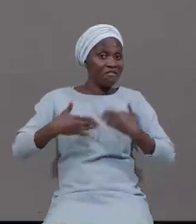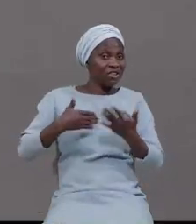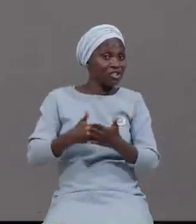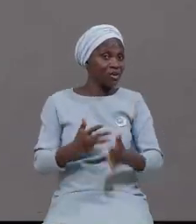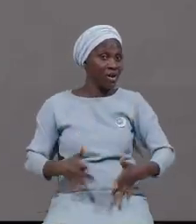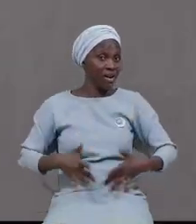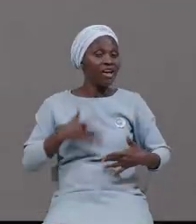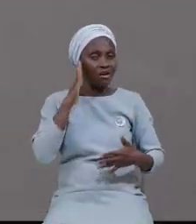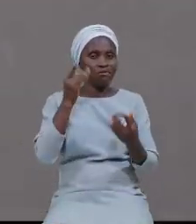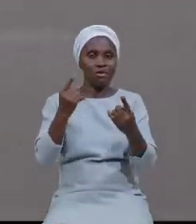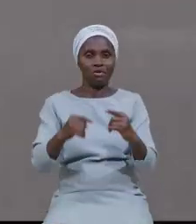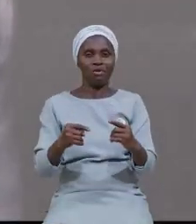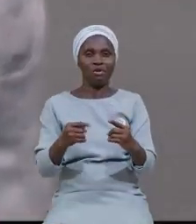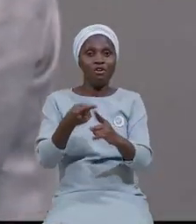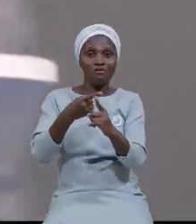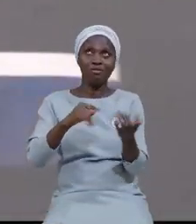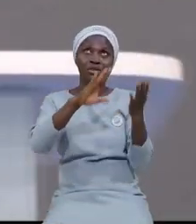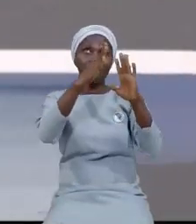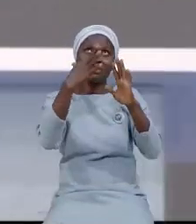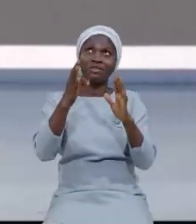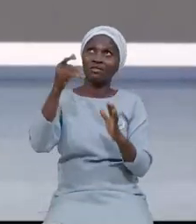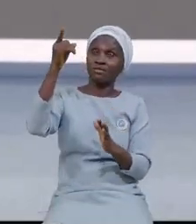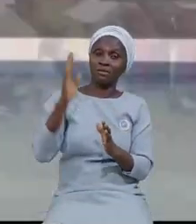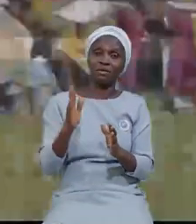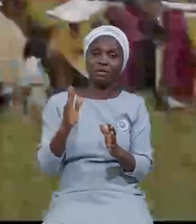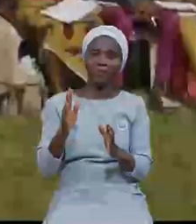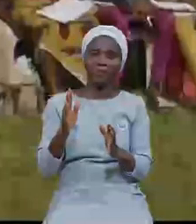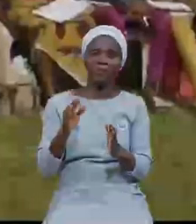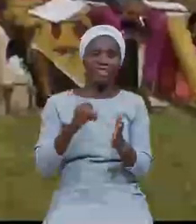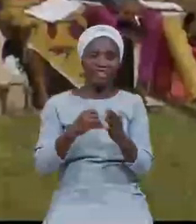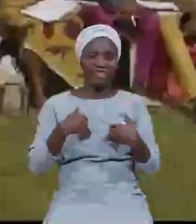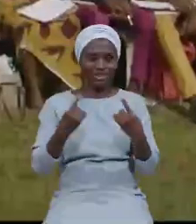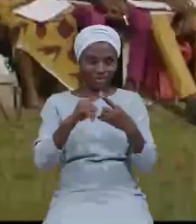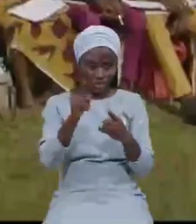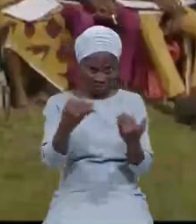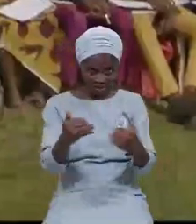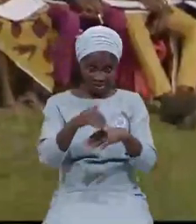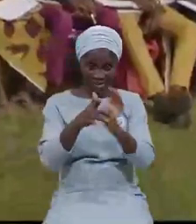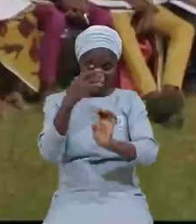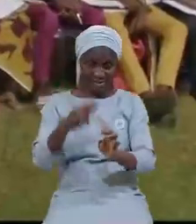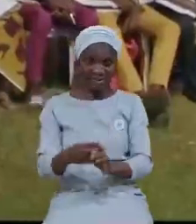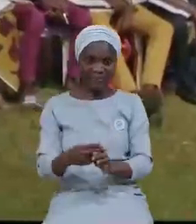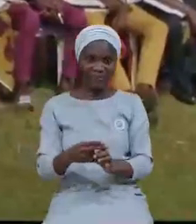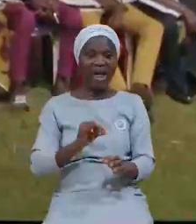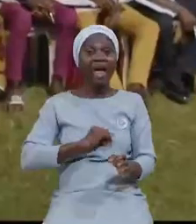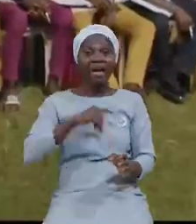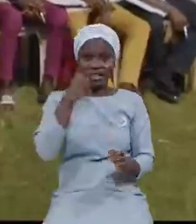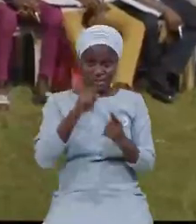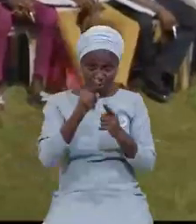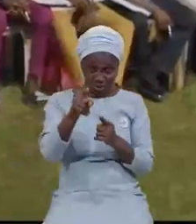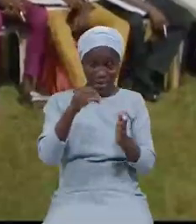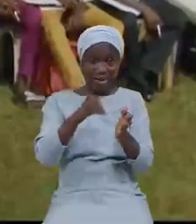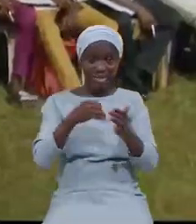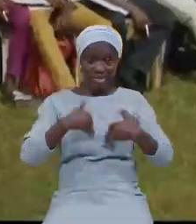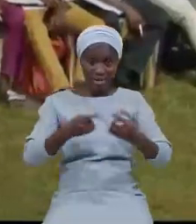des temps de rafraîchissement vous viennent de la part du Seigneur et c'est venu ce soir je dis c'est venu